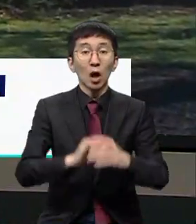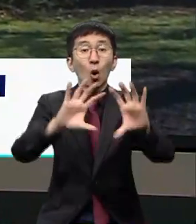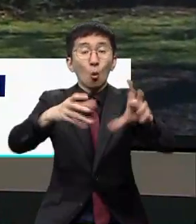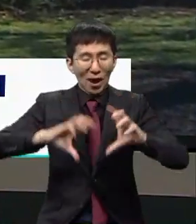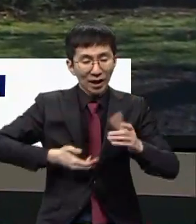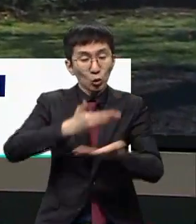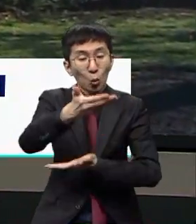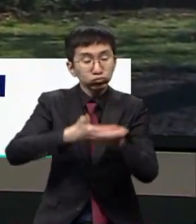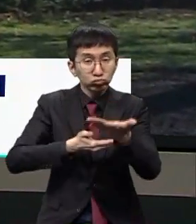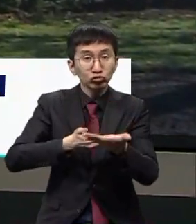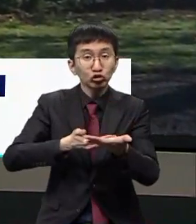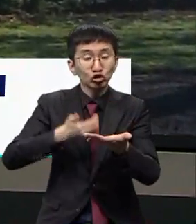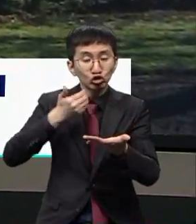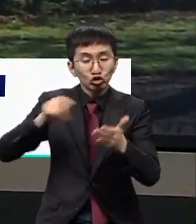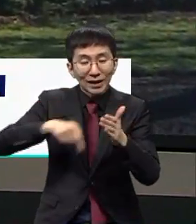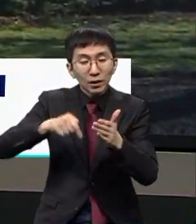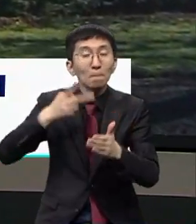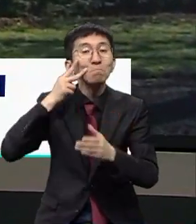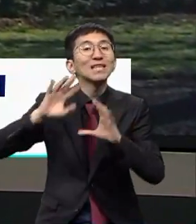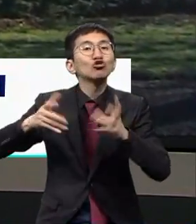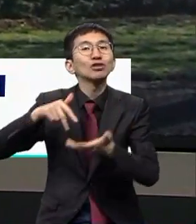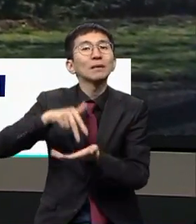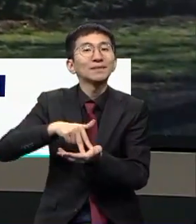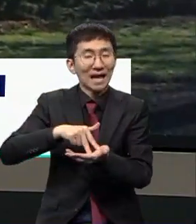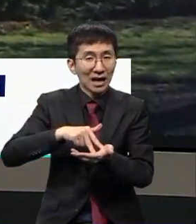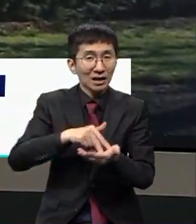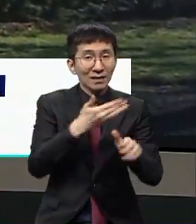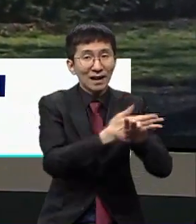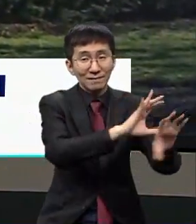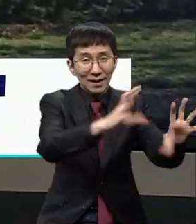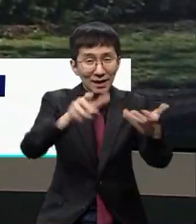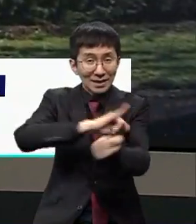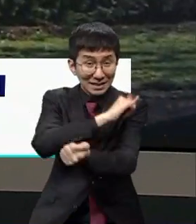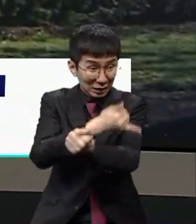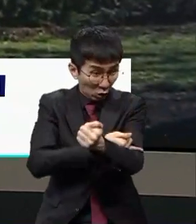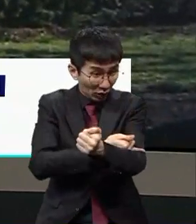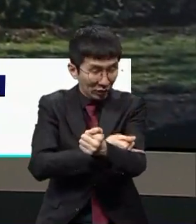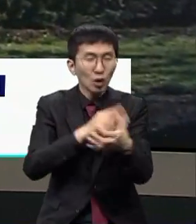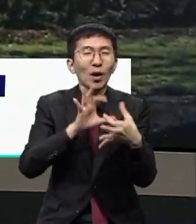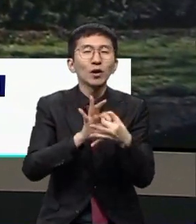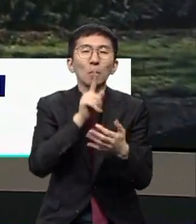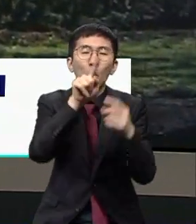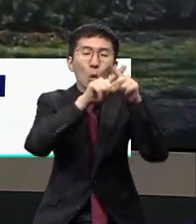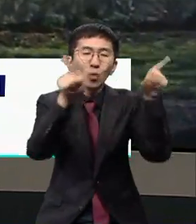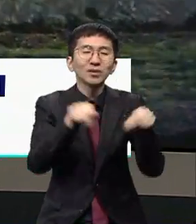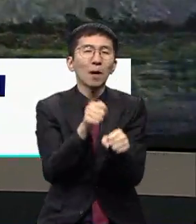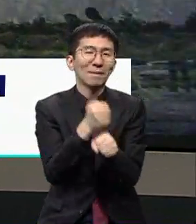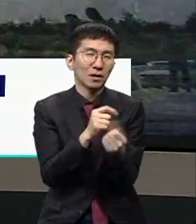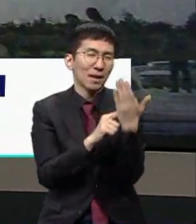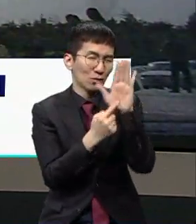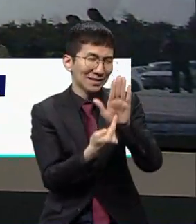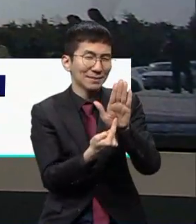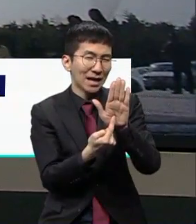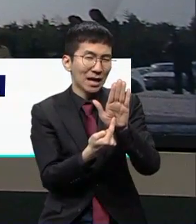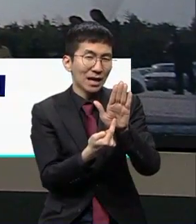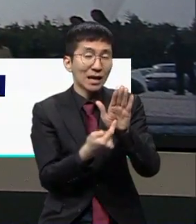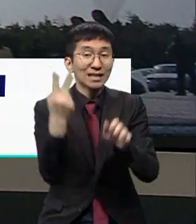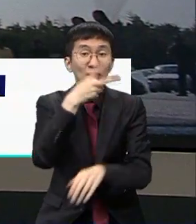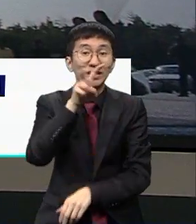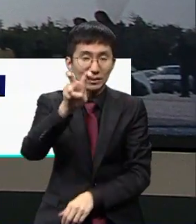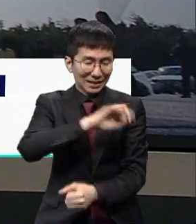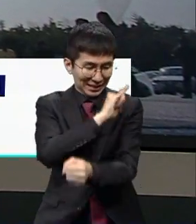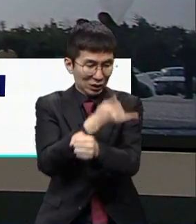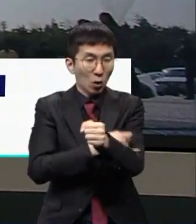미 국무부는 해마다 각 나라의 인권 상황에 대한 자체 보고서를 만들어 발표하는데요. 조만간 공식 발표될